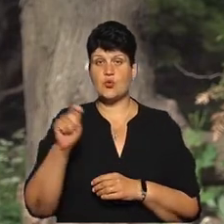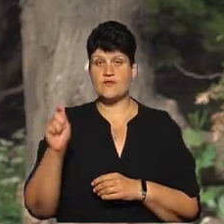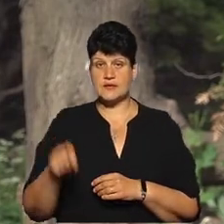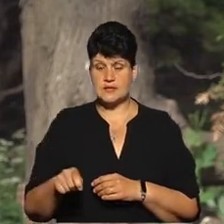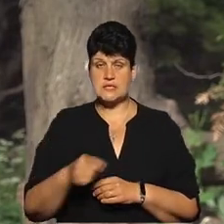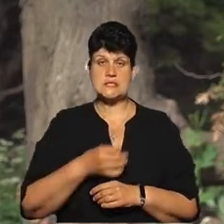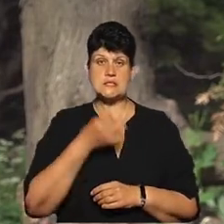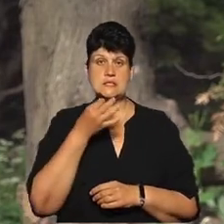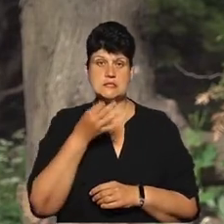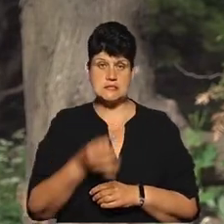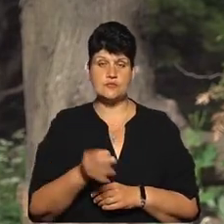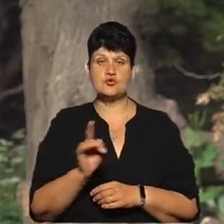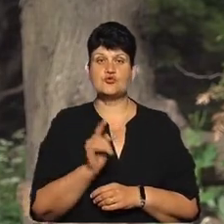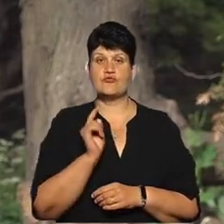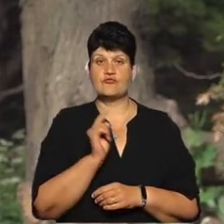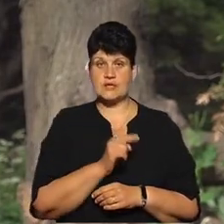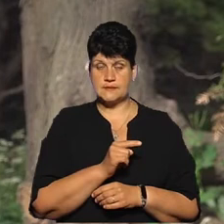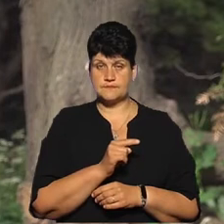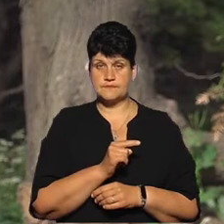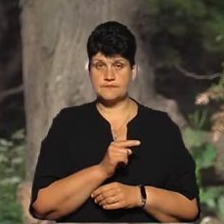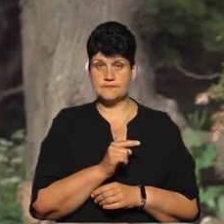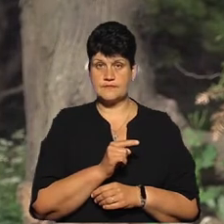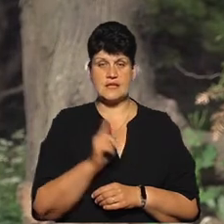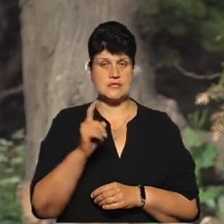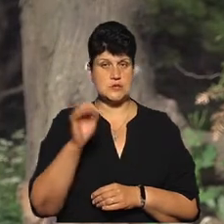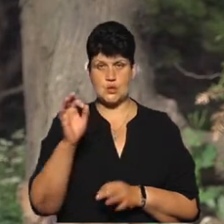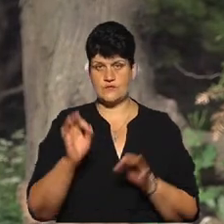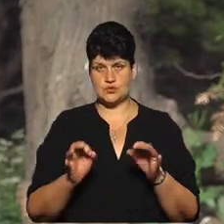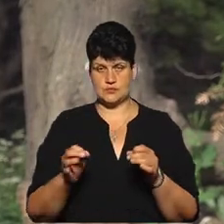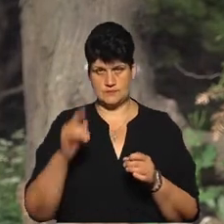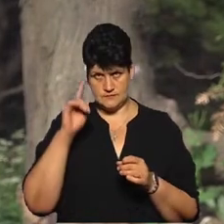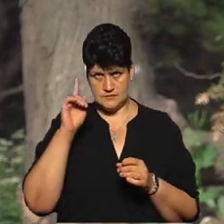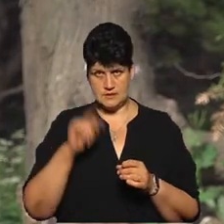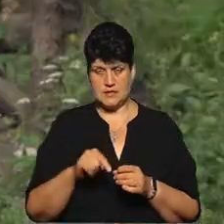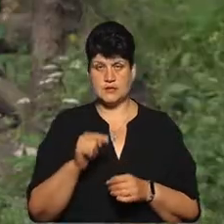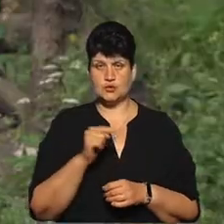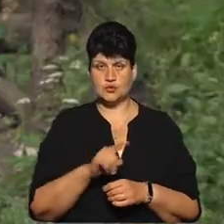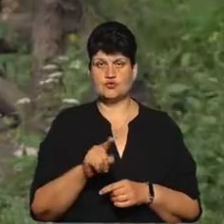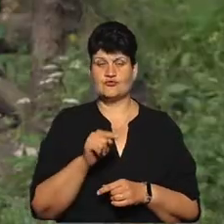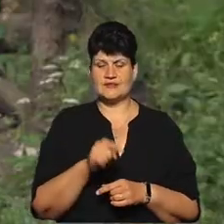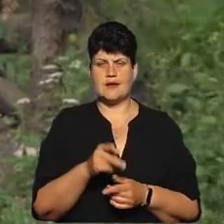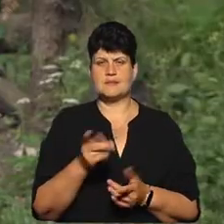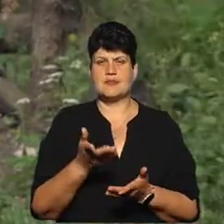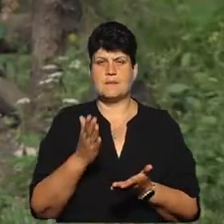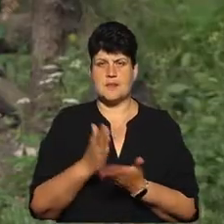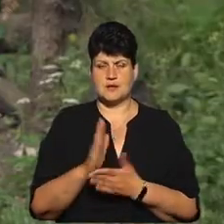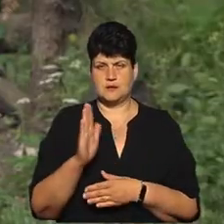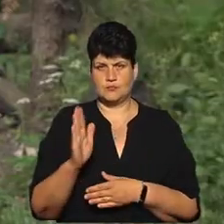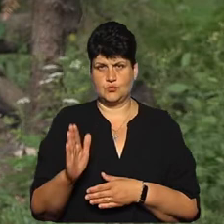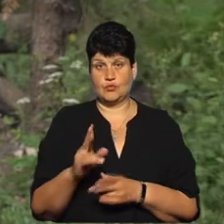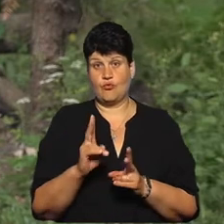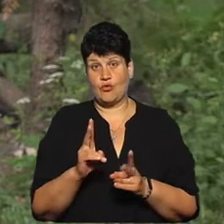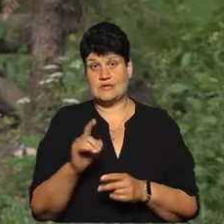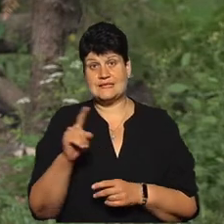він на 100% впевнений в тому, що він там, де він має бути. Для когось це ЗСУ,